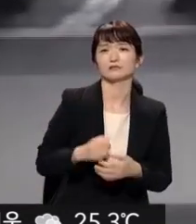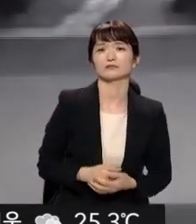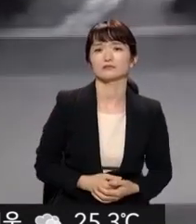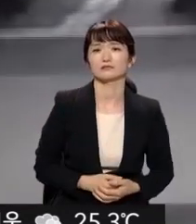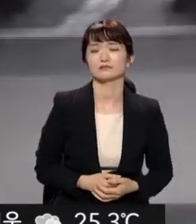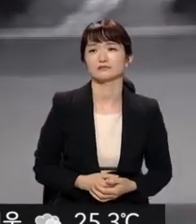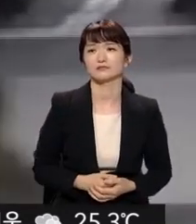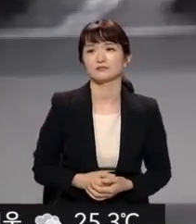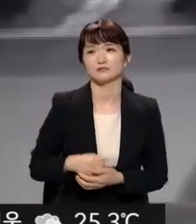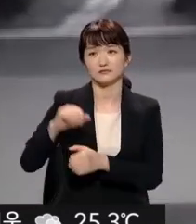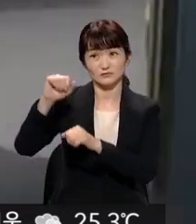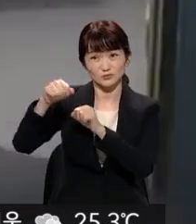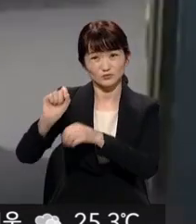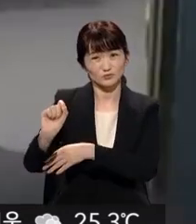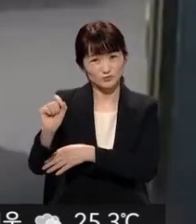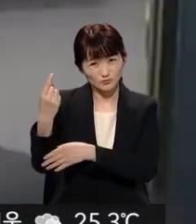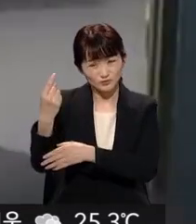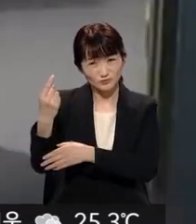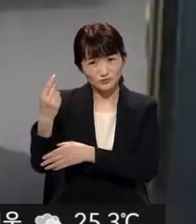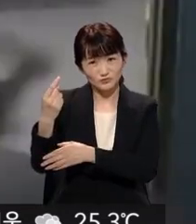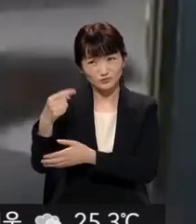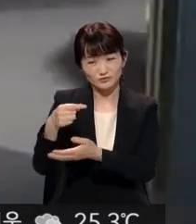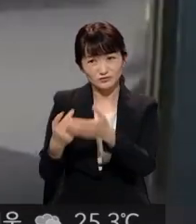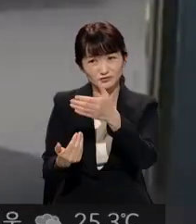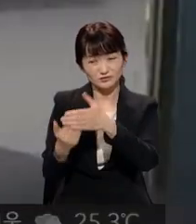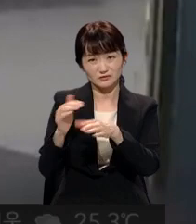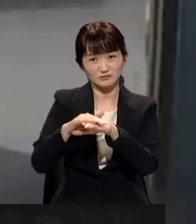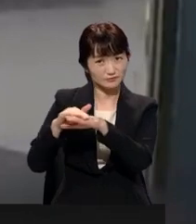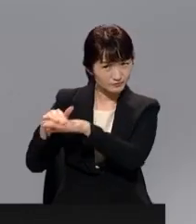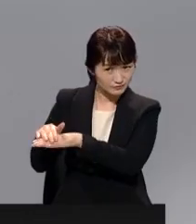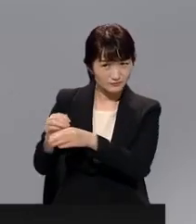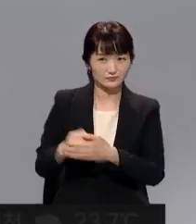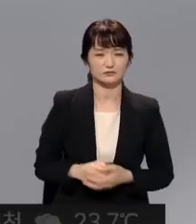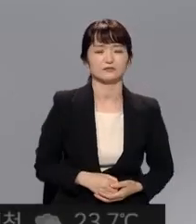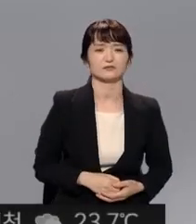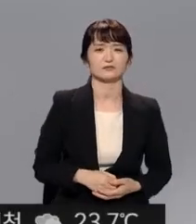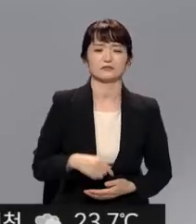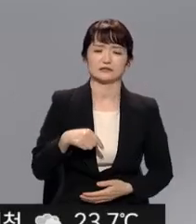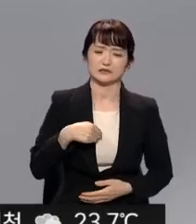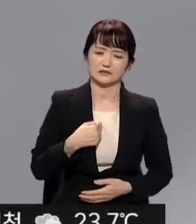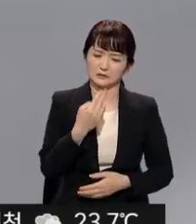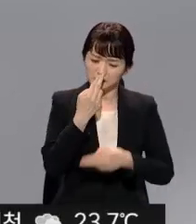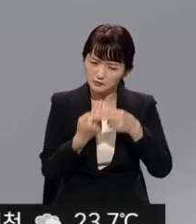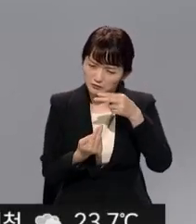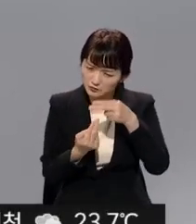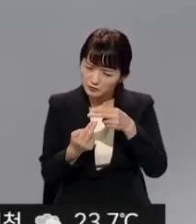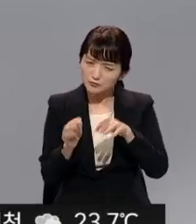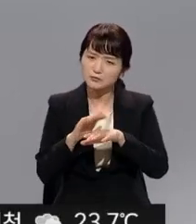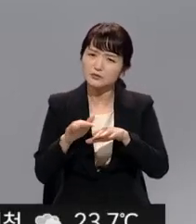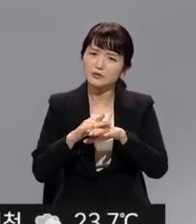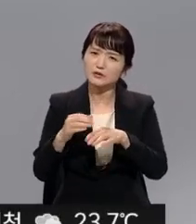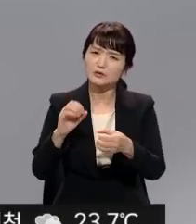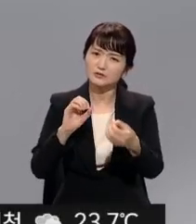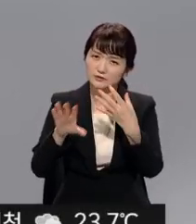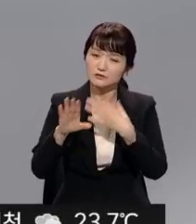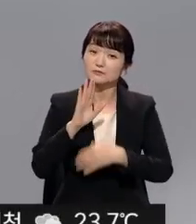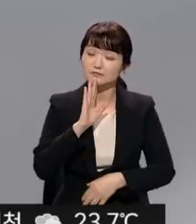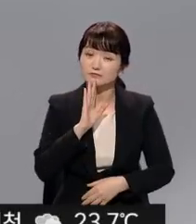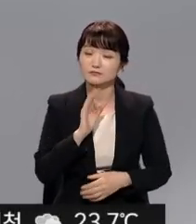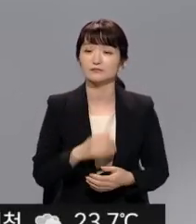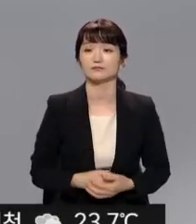일단은 동물이라는 사고이기 때문에 면책 사유라고 하고 자차 보험을 통해서 해결하라 이런 대답이 돌아왔다는데 사실 그게 맞습니다